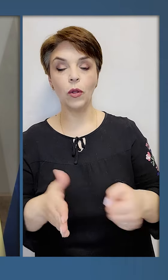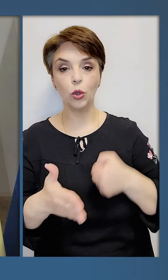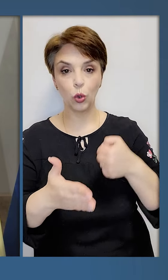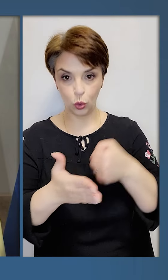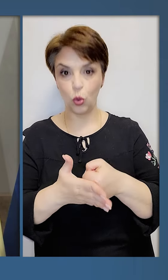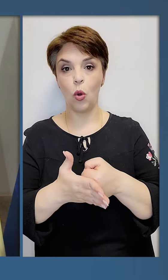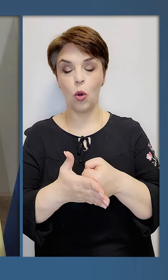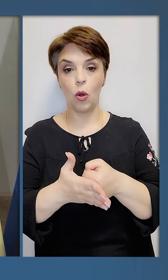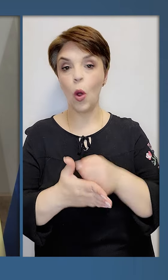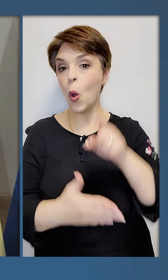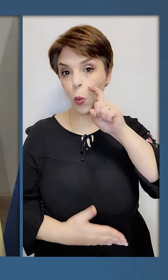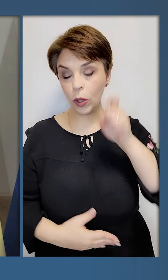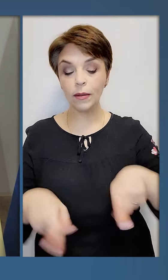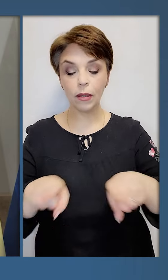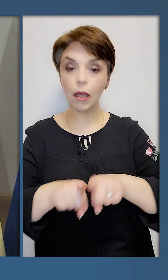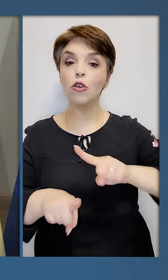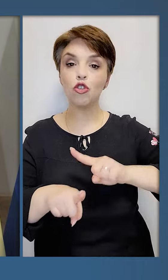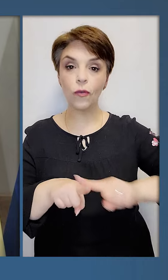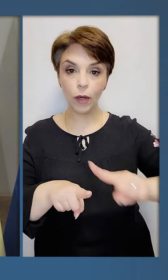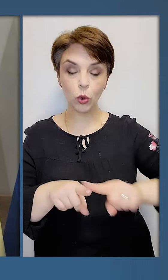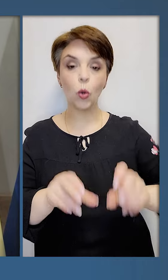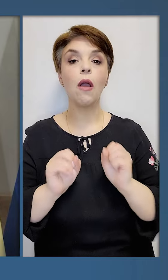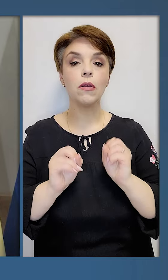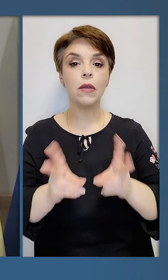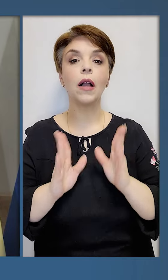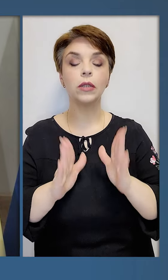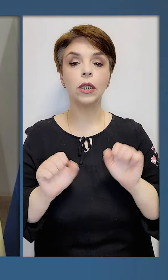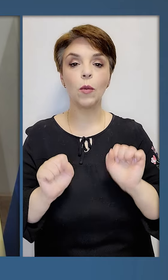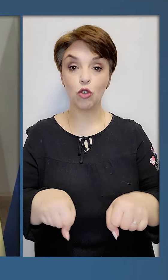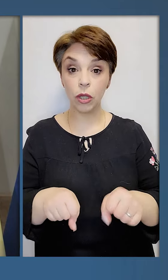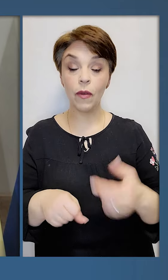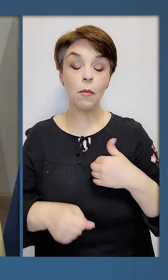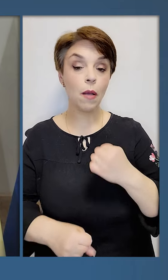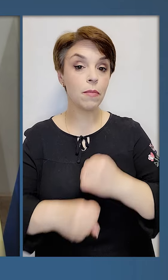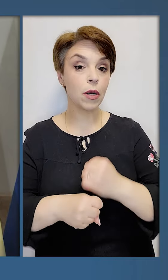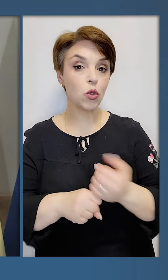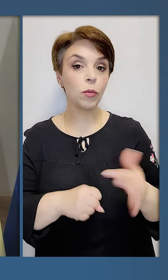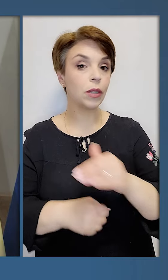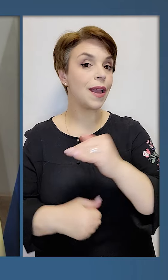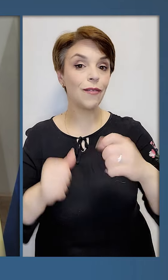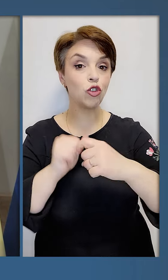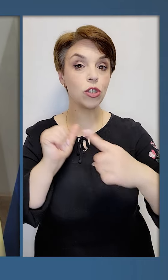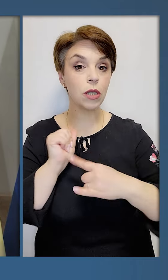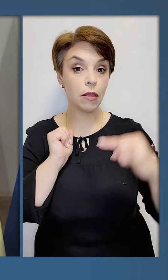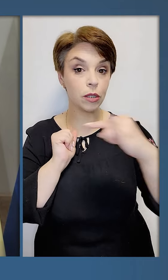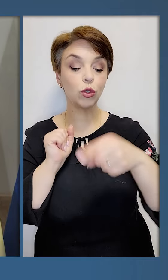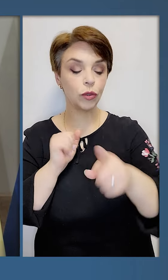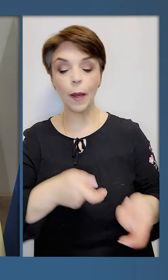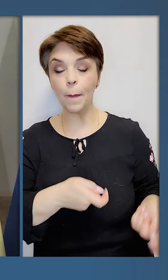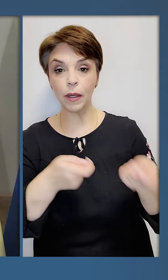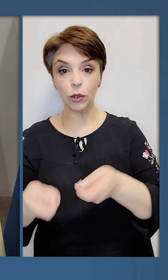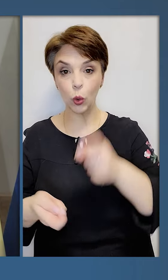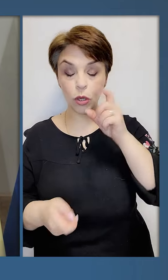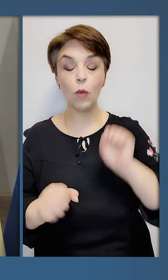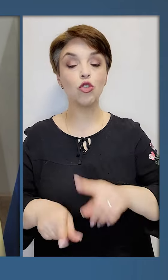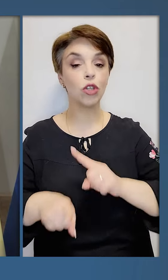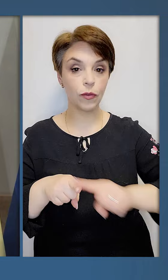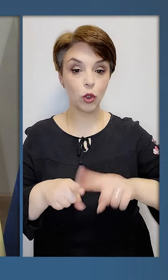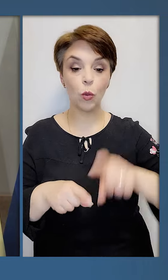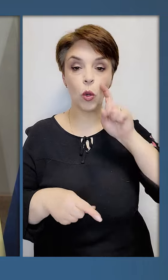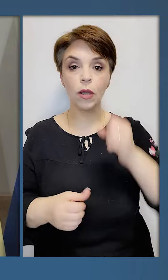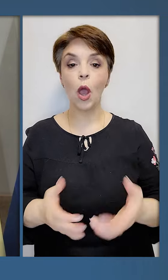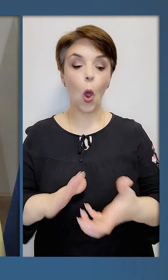до України так швидко, як тільки буде можливо. Ми також працюємо над F-16, щоб вони прибули до України якомога